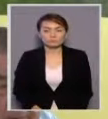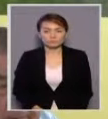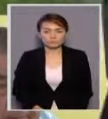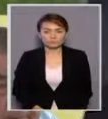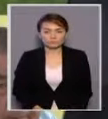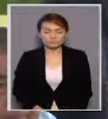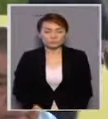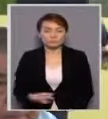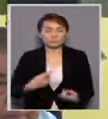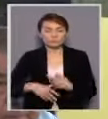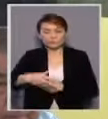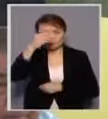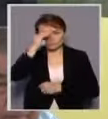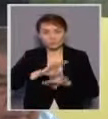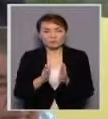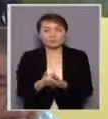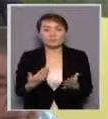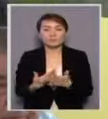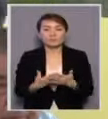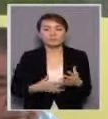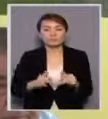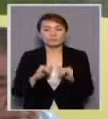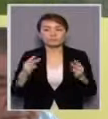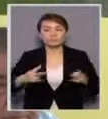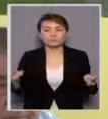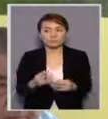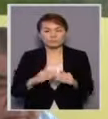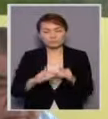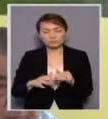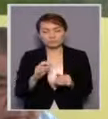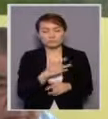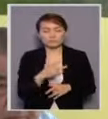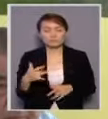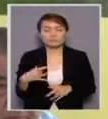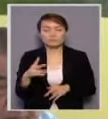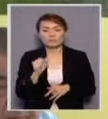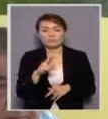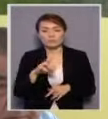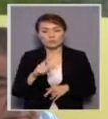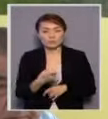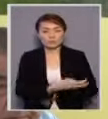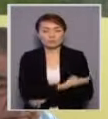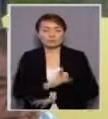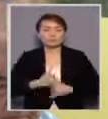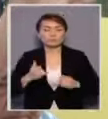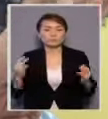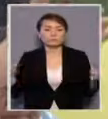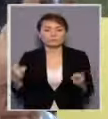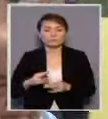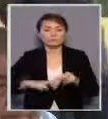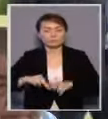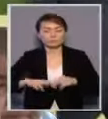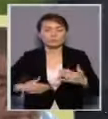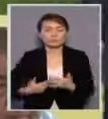мое предложение заключается в том чтобы увеличить площадь онкологического диспансера будет ли построен дополнительный